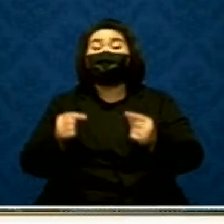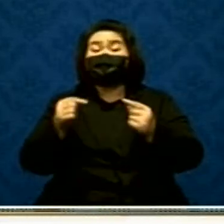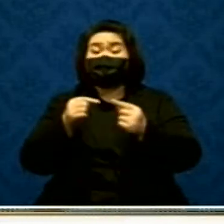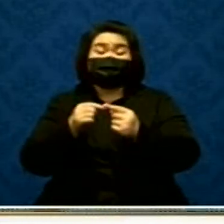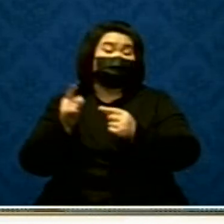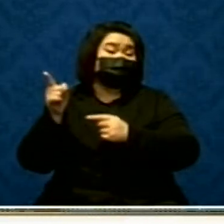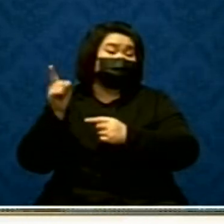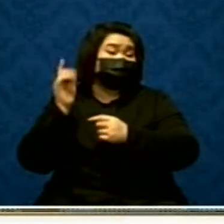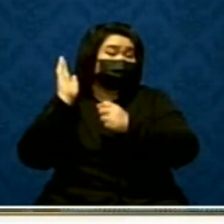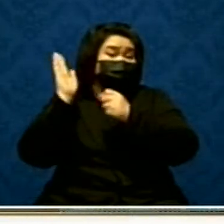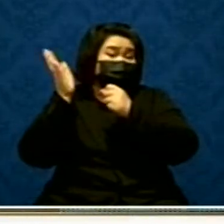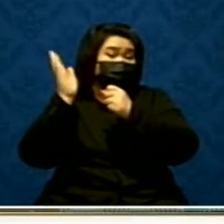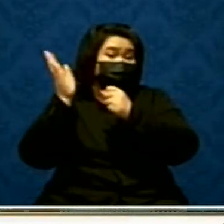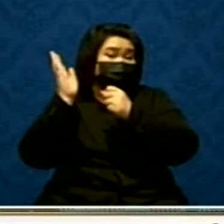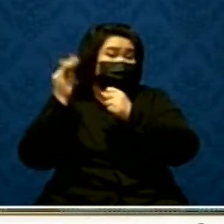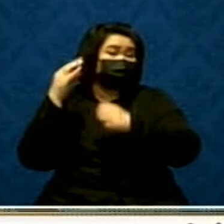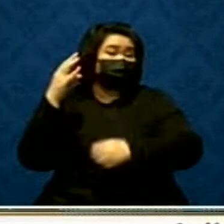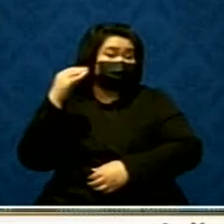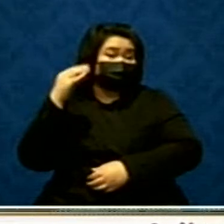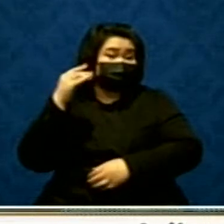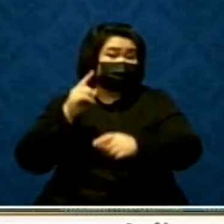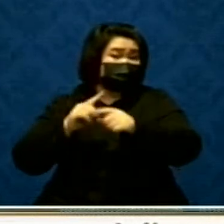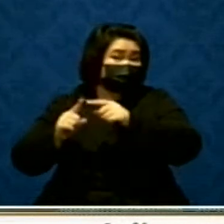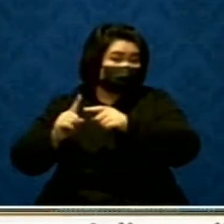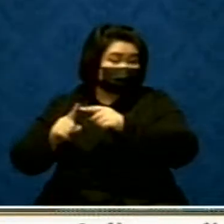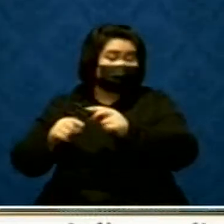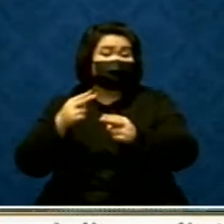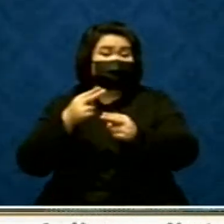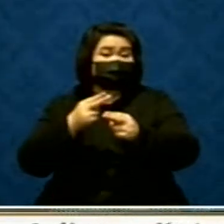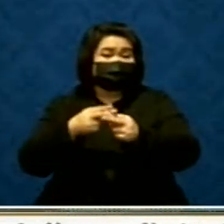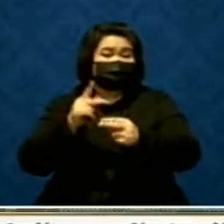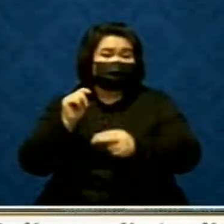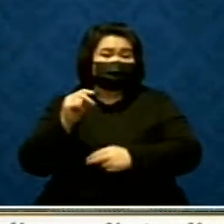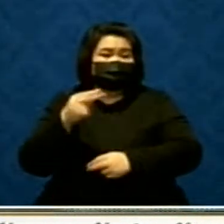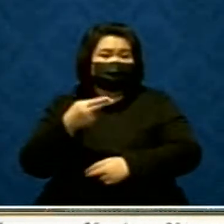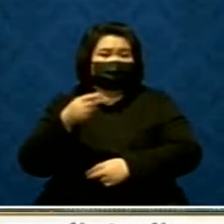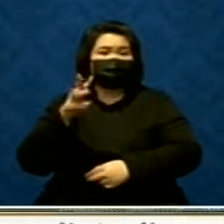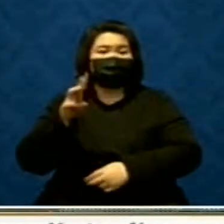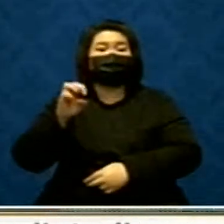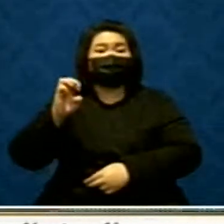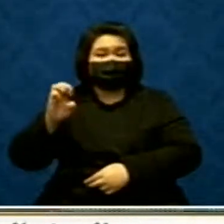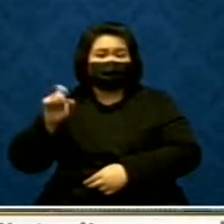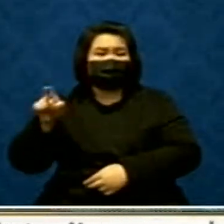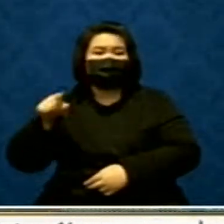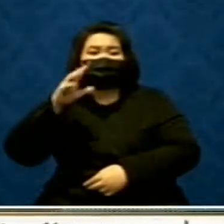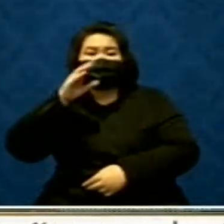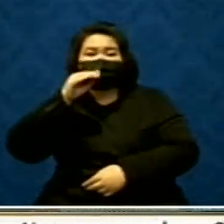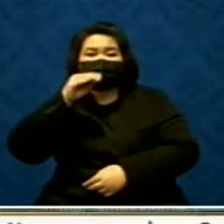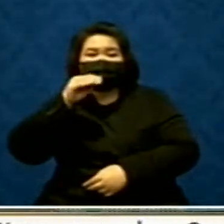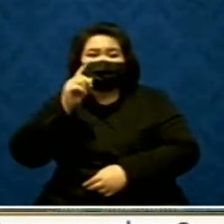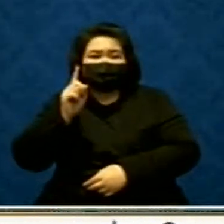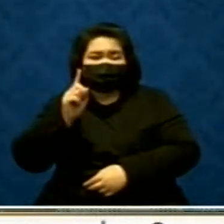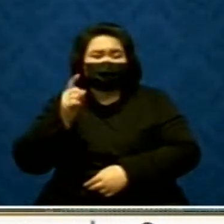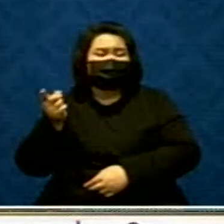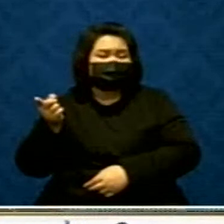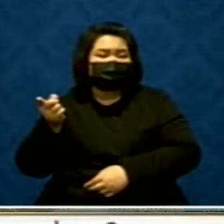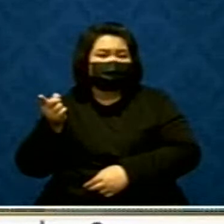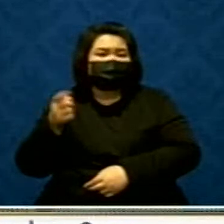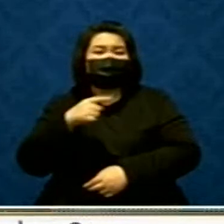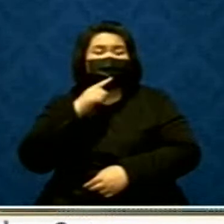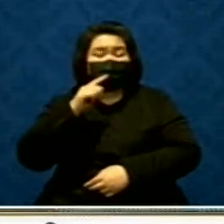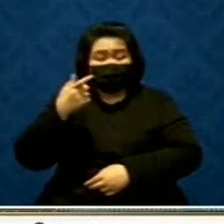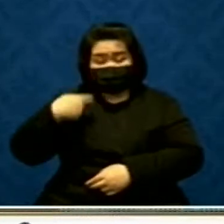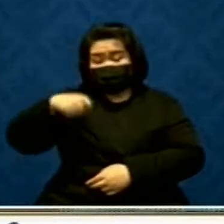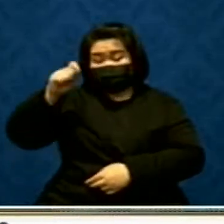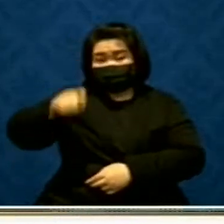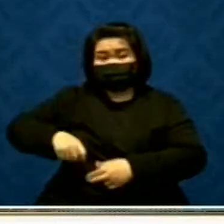ายของท่านสมาชิกนะครับท่านทวีสอดส่องขออนุญาตที่ต้องเอ่ยนามท่านนะครับว่าท่านได้พูดว่าเมื่อศาลฎีกา